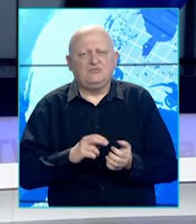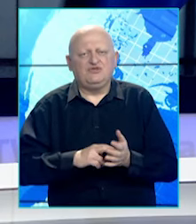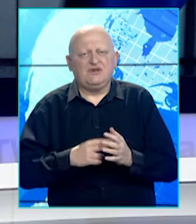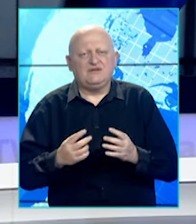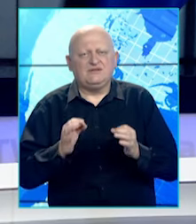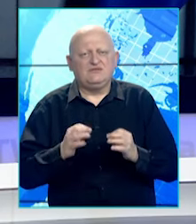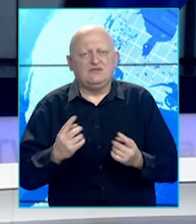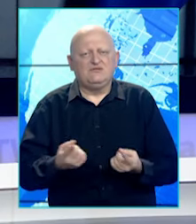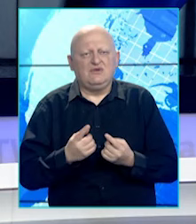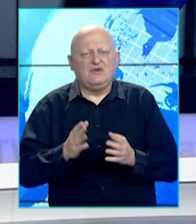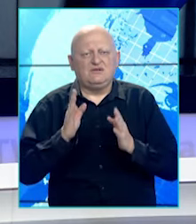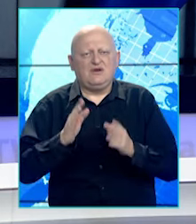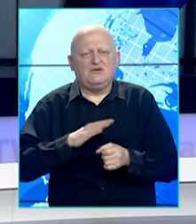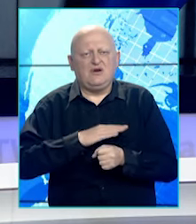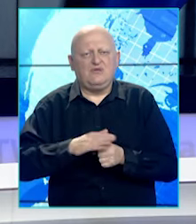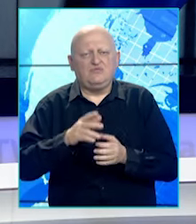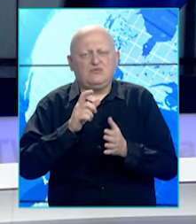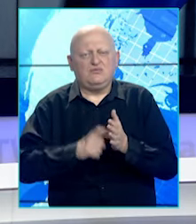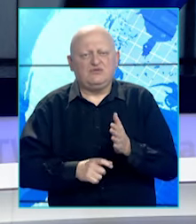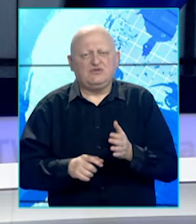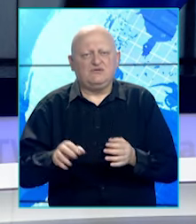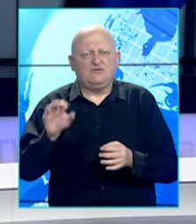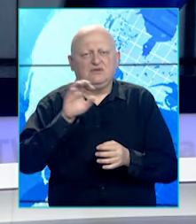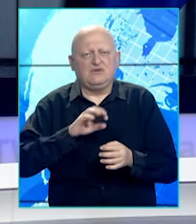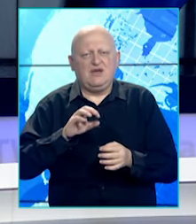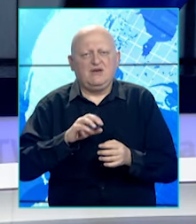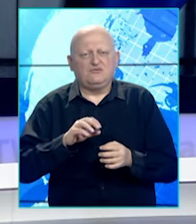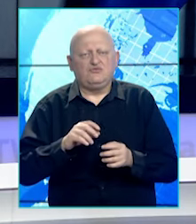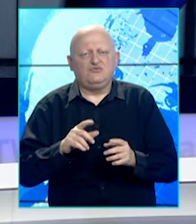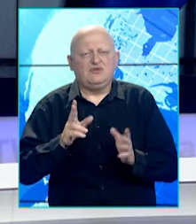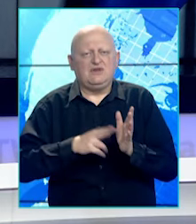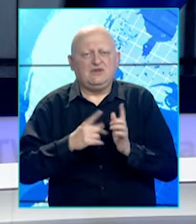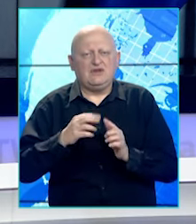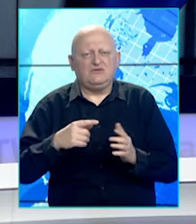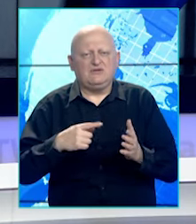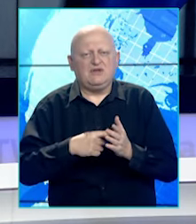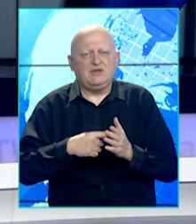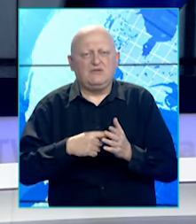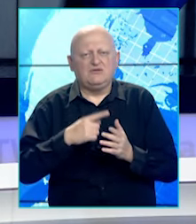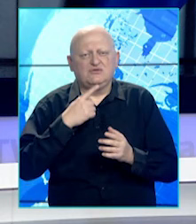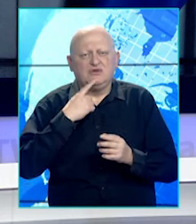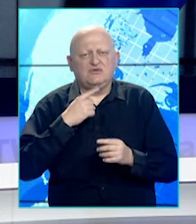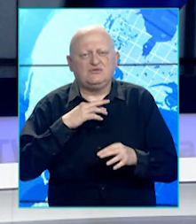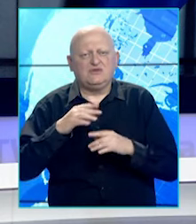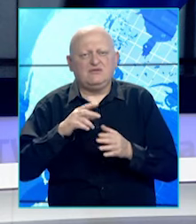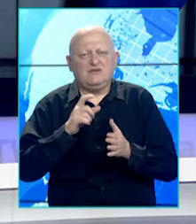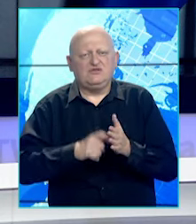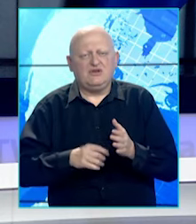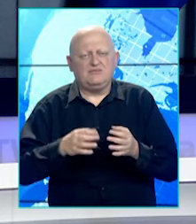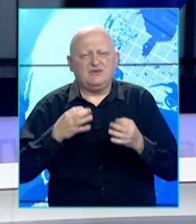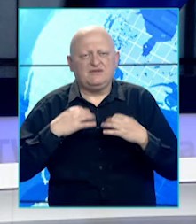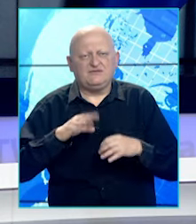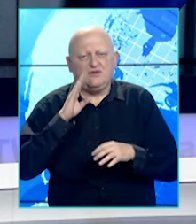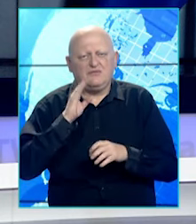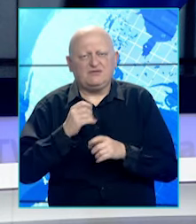Aktuelna politička i sigurnosna situacija, put ka punopravnom članstvu u Evropskoj uniji i NATO-u, teme su o kojima su razgovarali